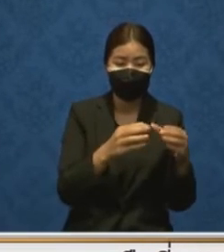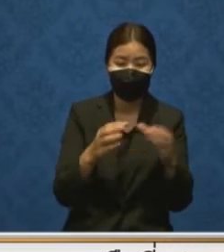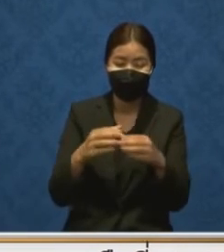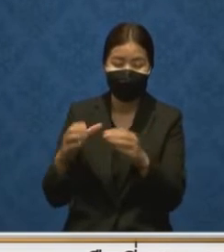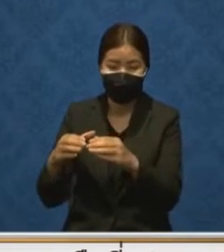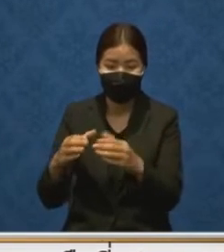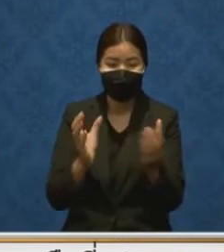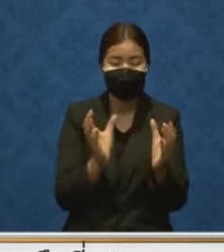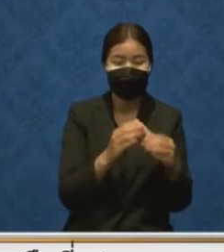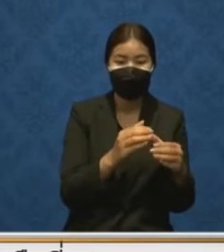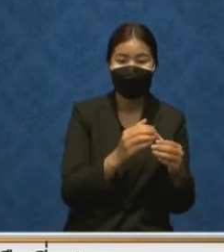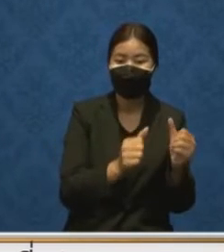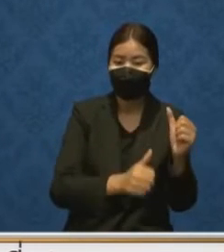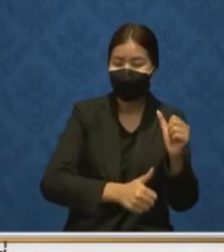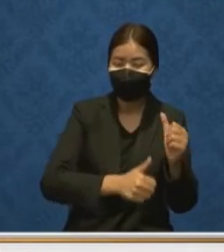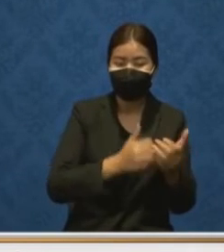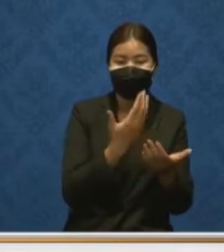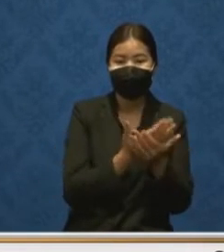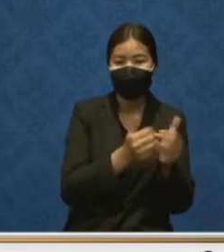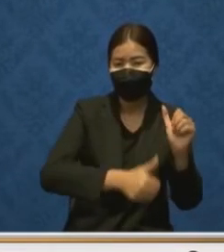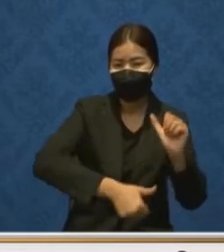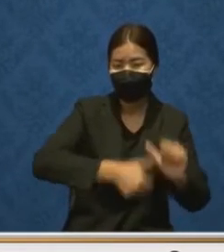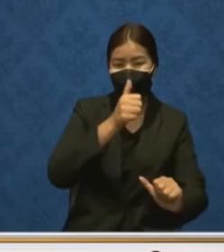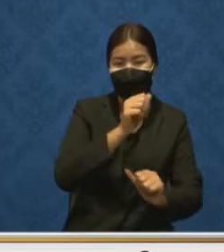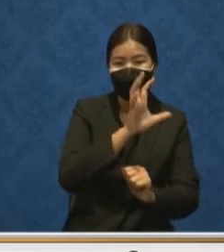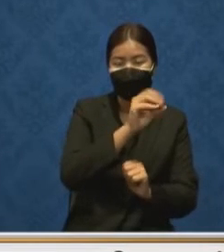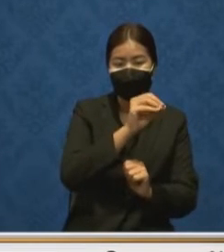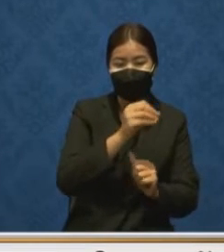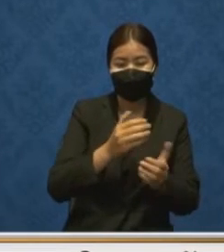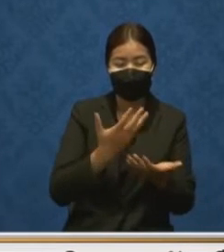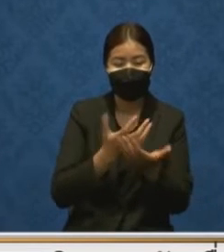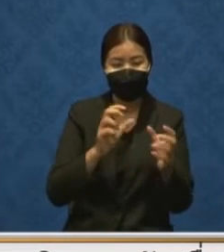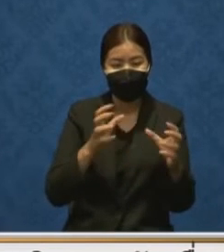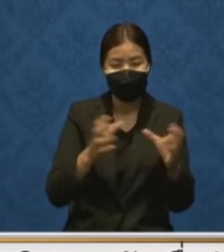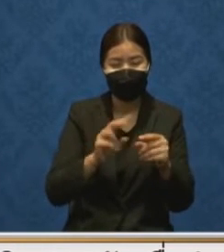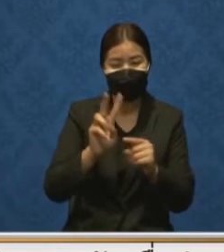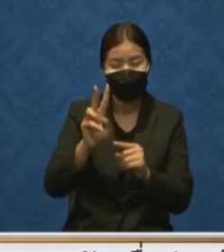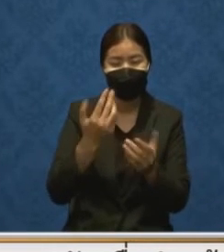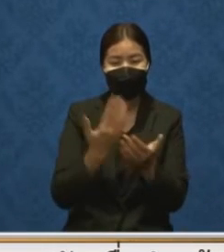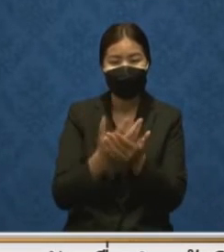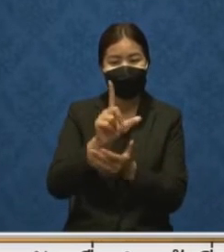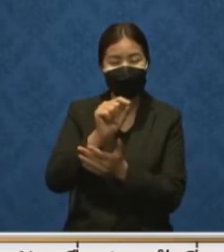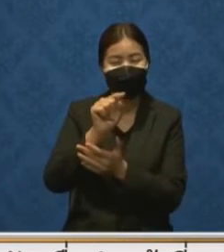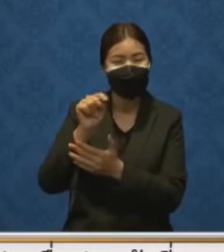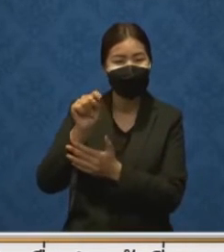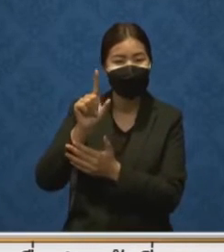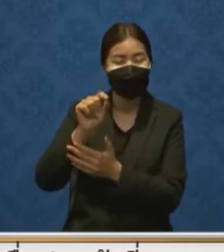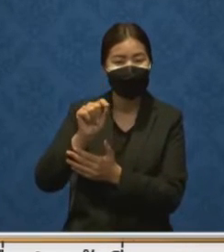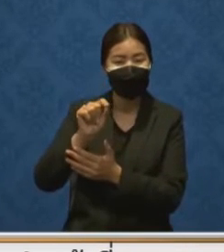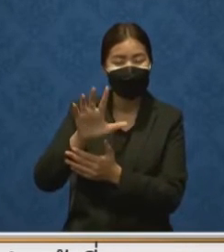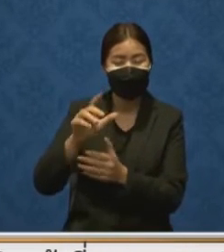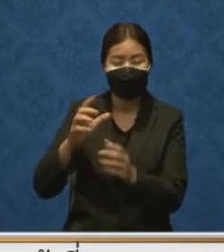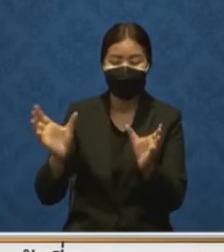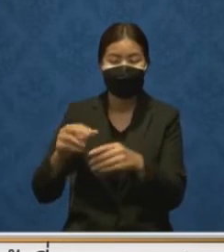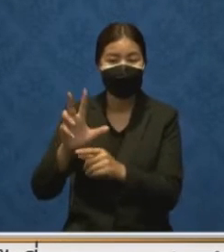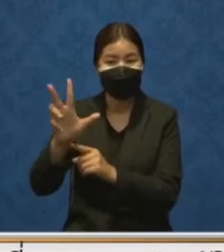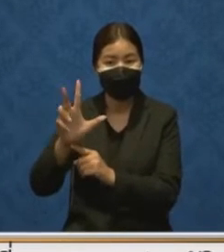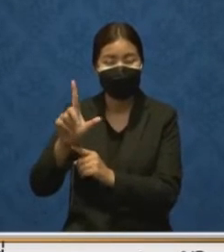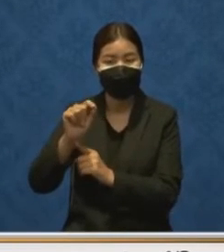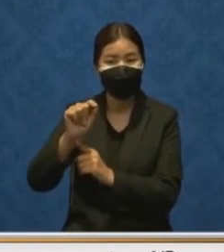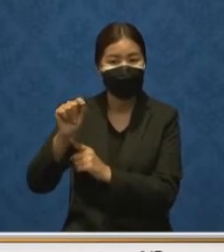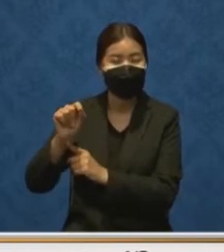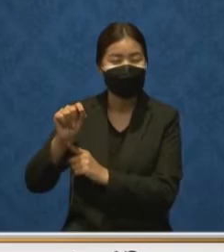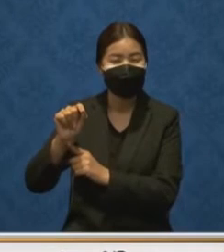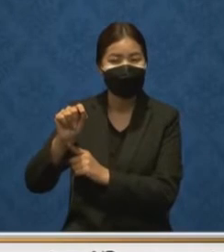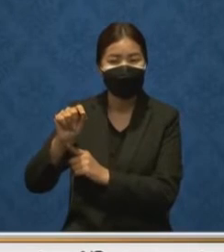สูงเกิน 50%กลุมที่ 2 20-50%กลุ่มที่ 3 10-20%กลุ่มที่